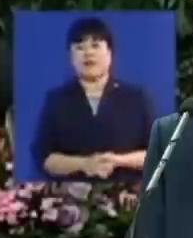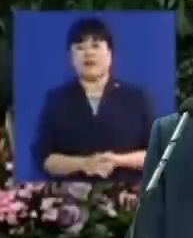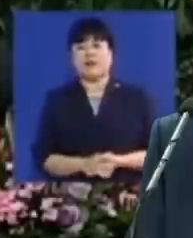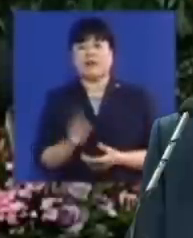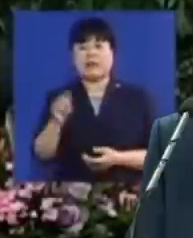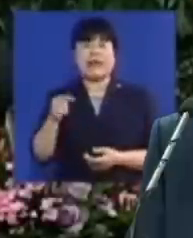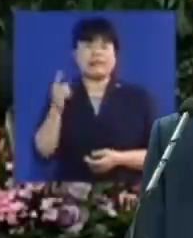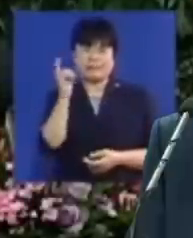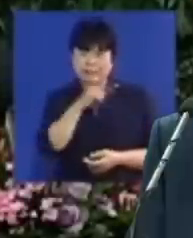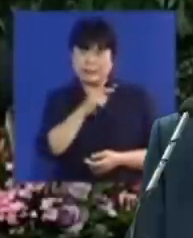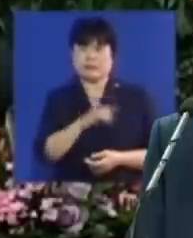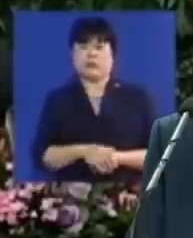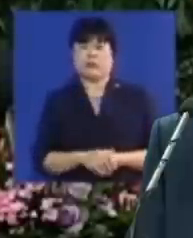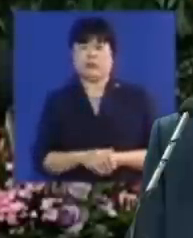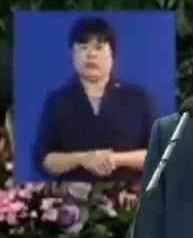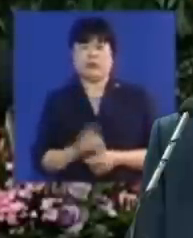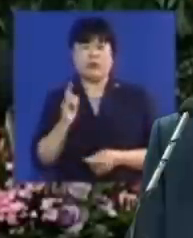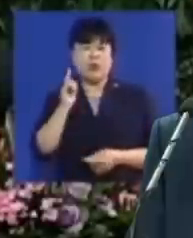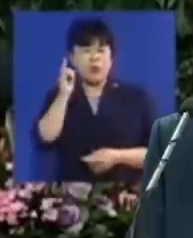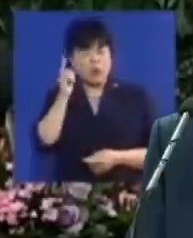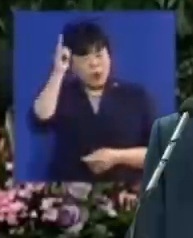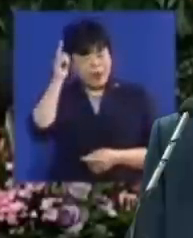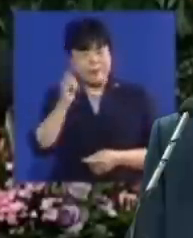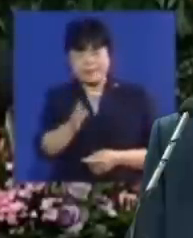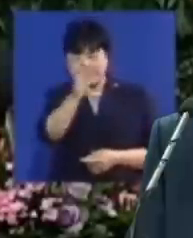간이 나빠지고 고혈압이 되고